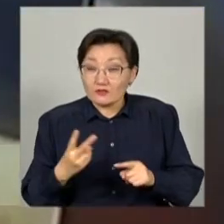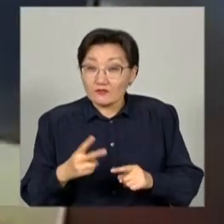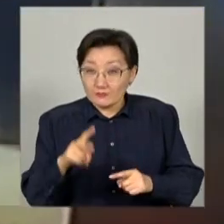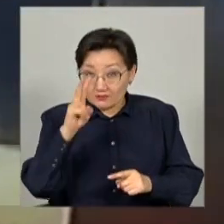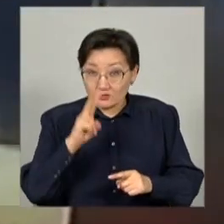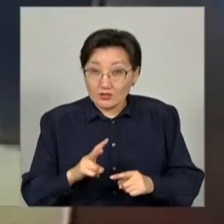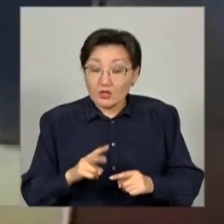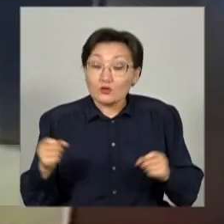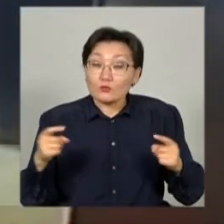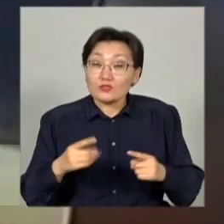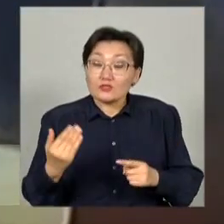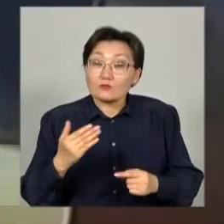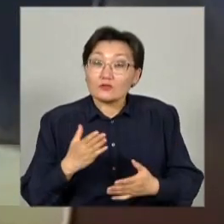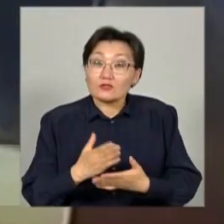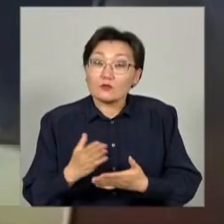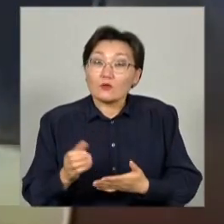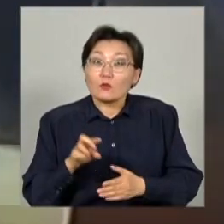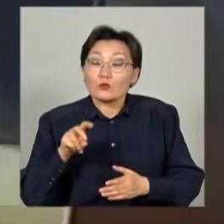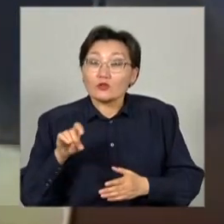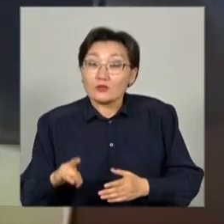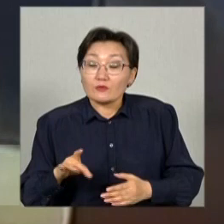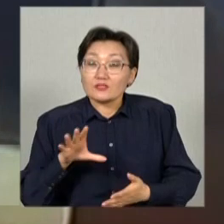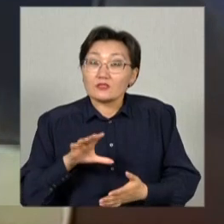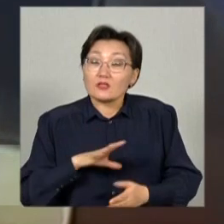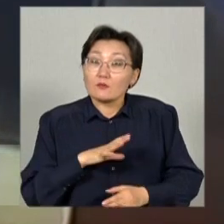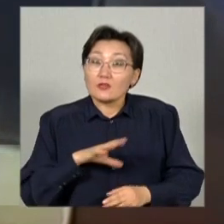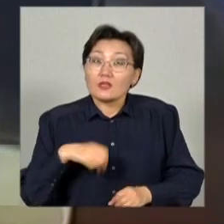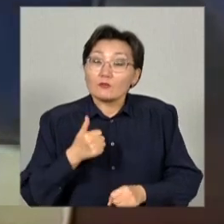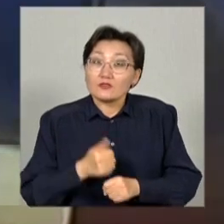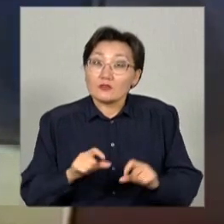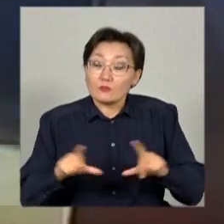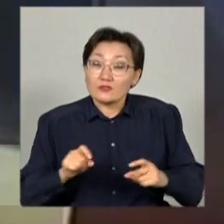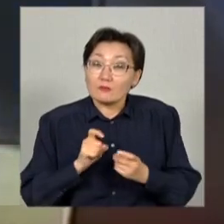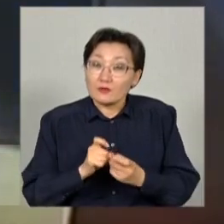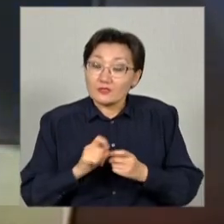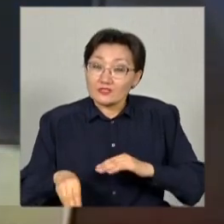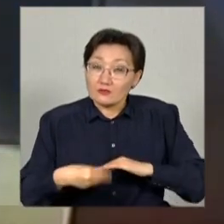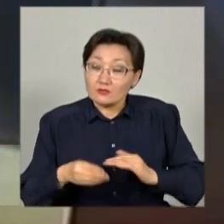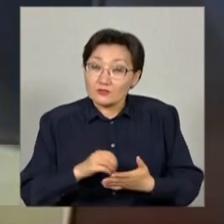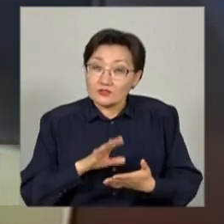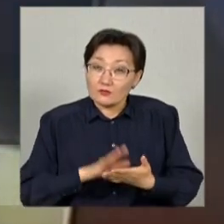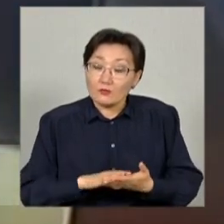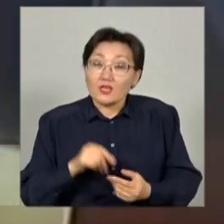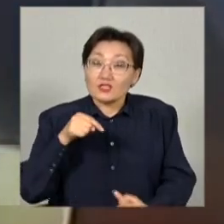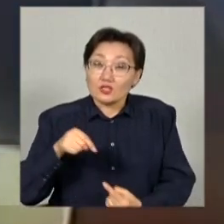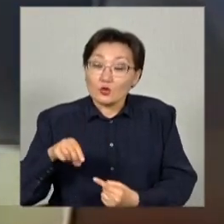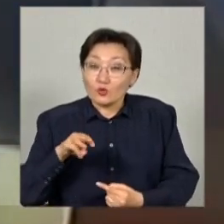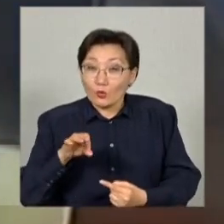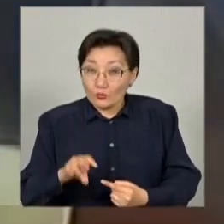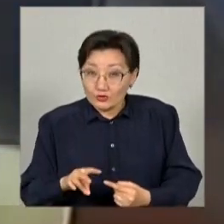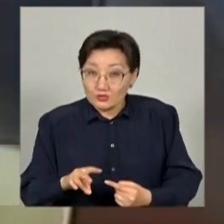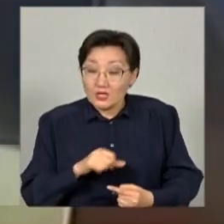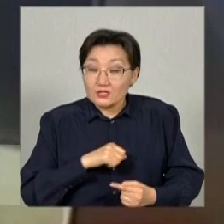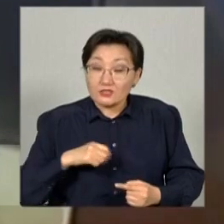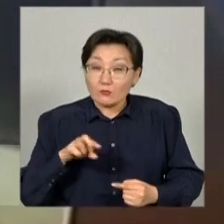2 месяца. Выяснилось, что находчивый блогер даже побыл главой департамента по борьбе с коррупцией, зарегистрировав соответствующее ТО. Тем